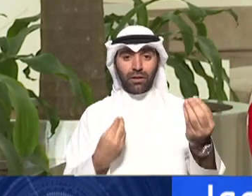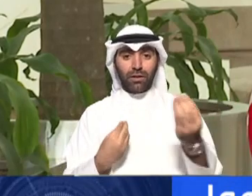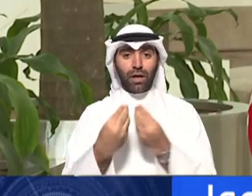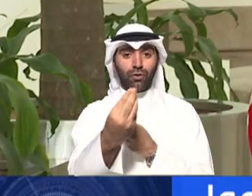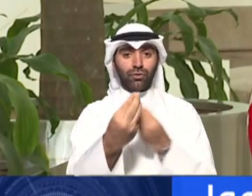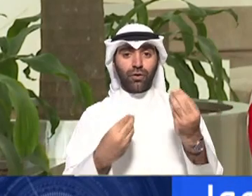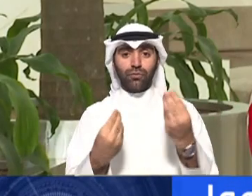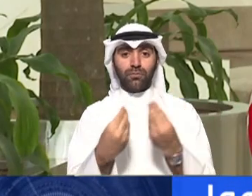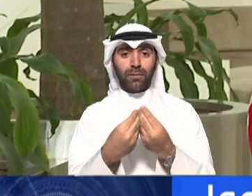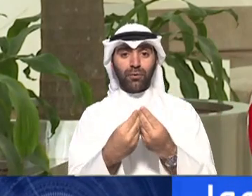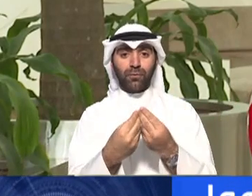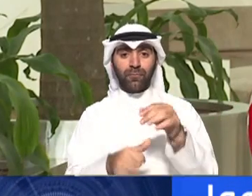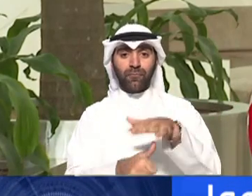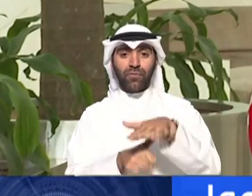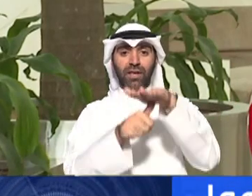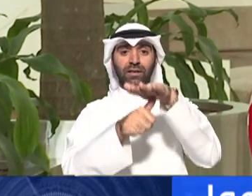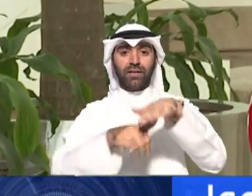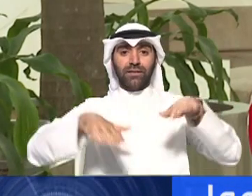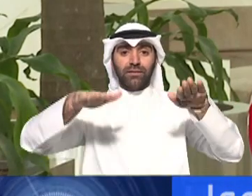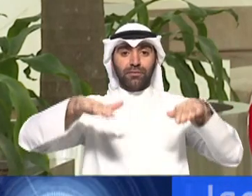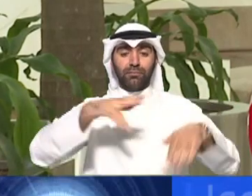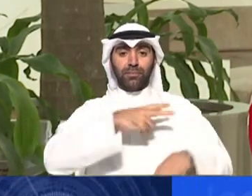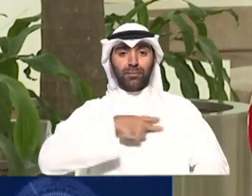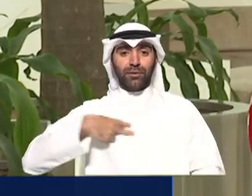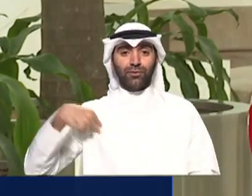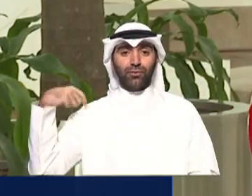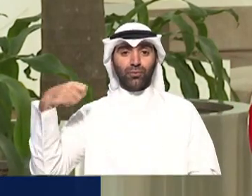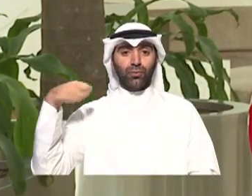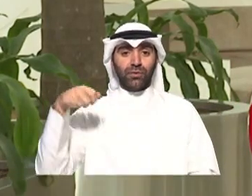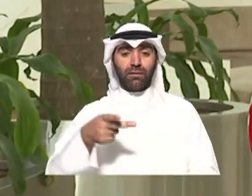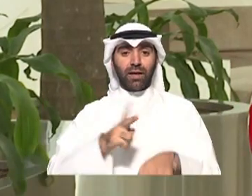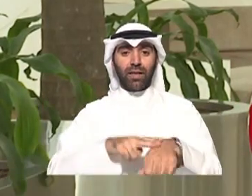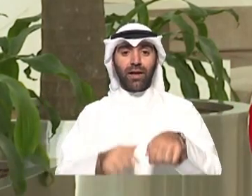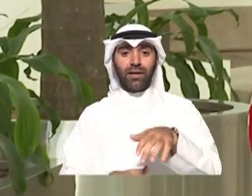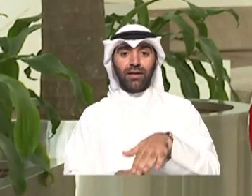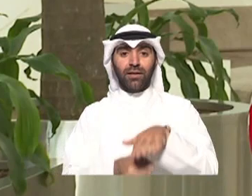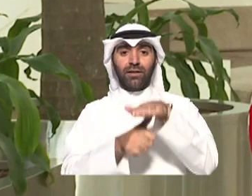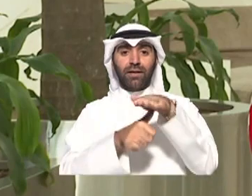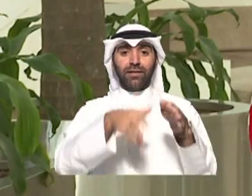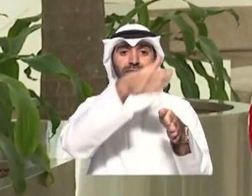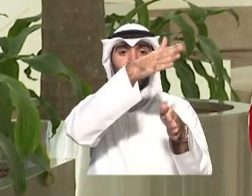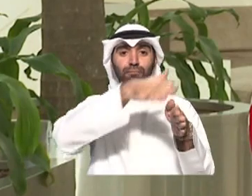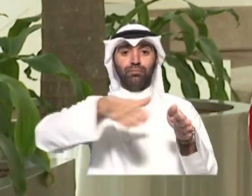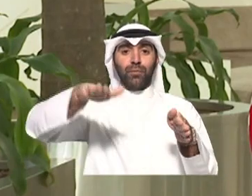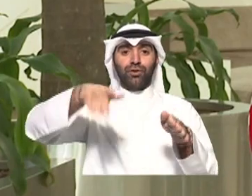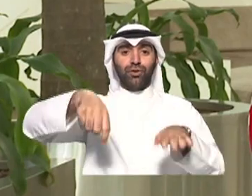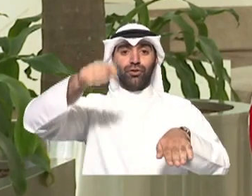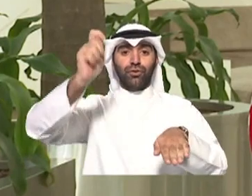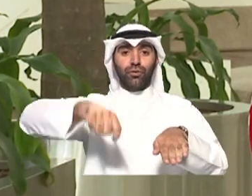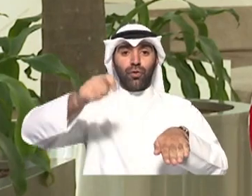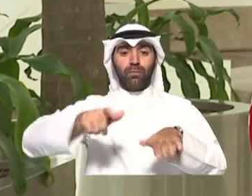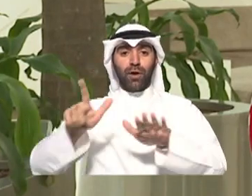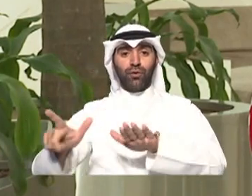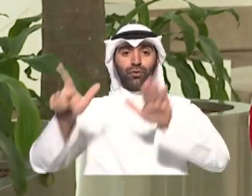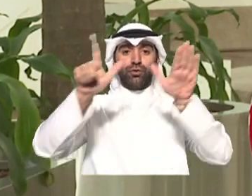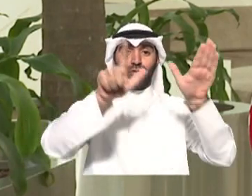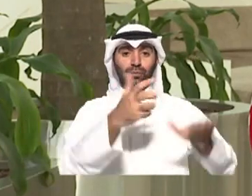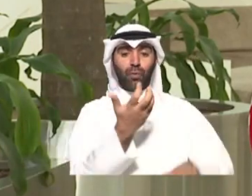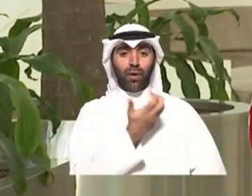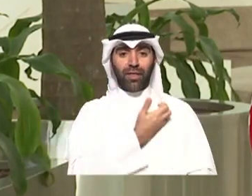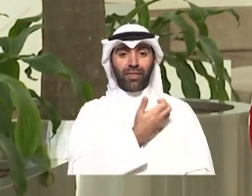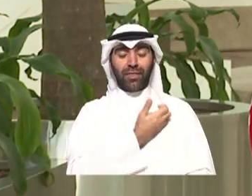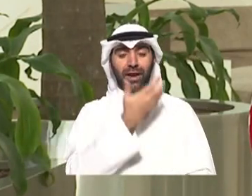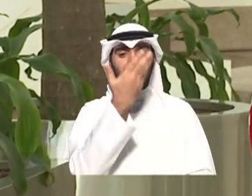رئيس مجلس الوزراء لتحديد موعد فض دور الانعقاد وفقا لظروف